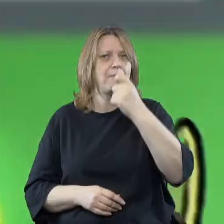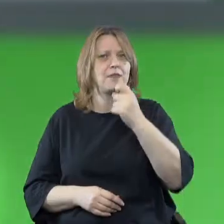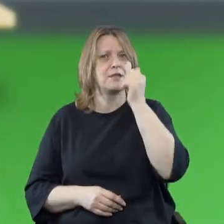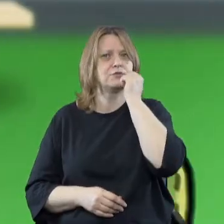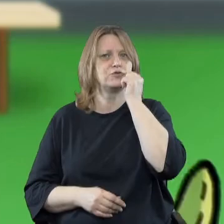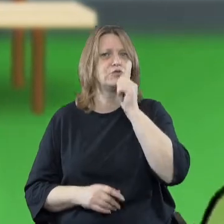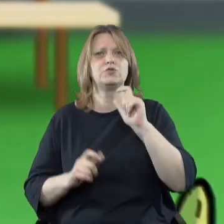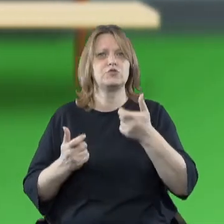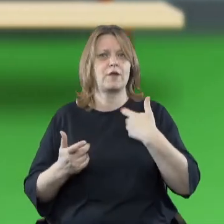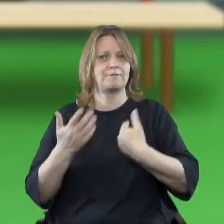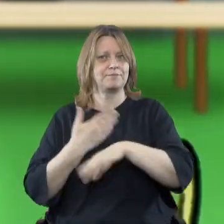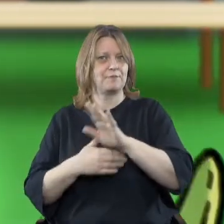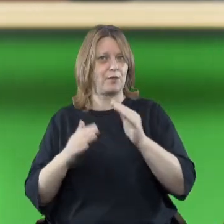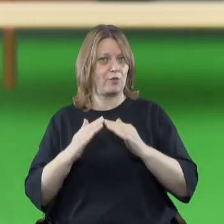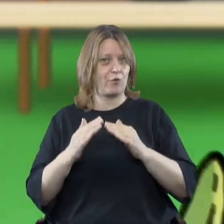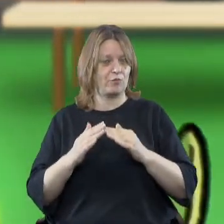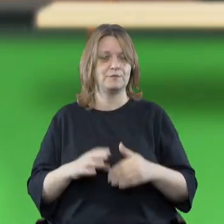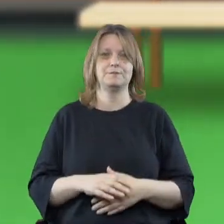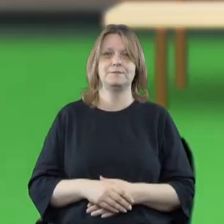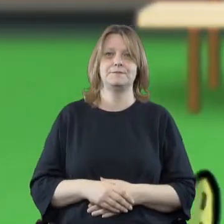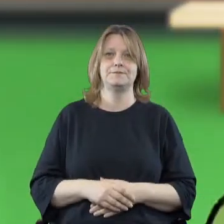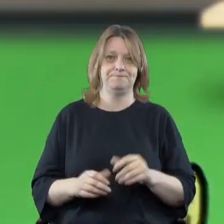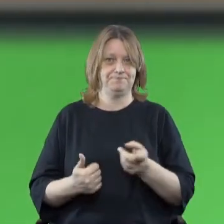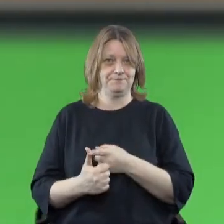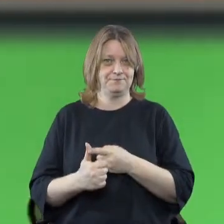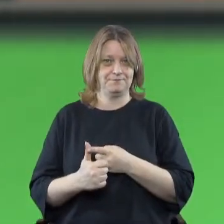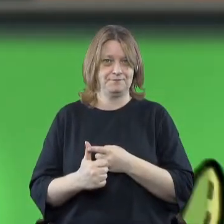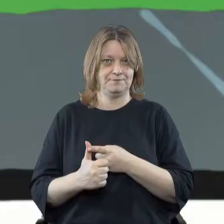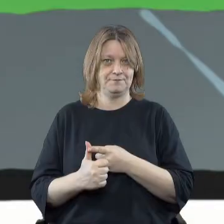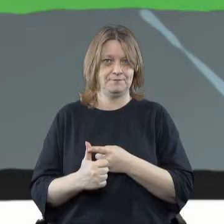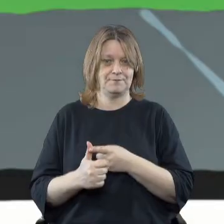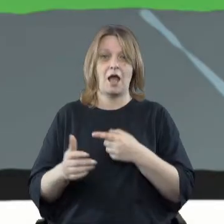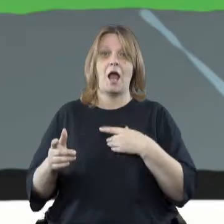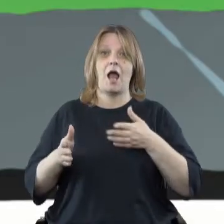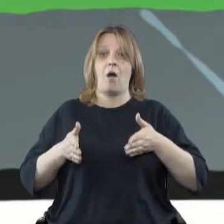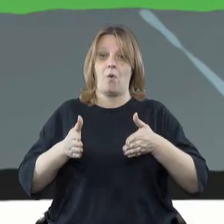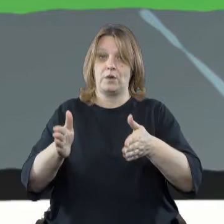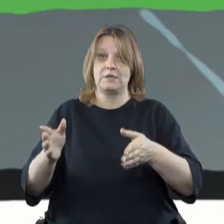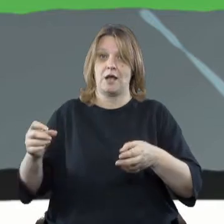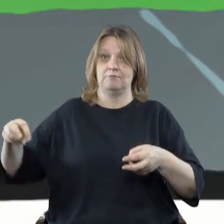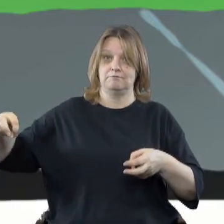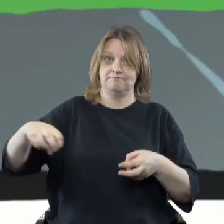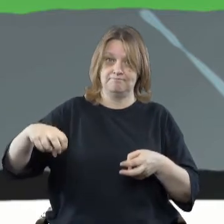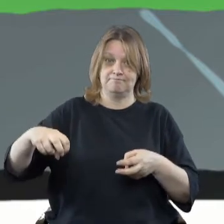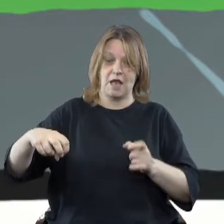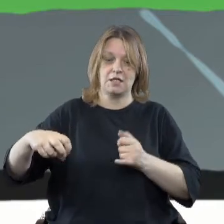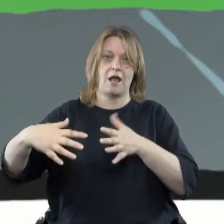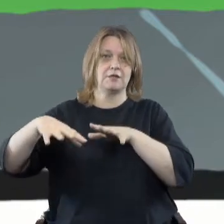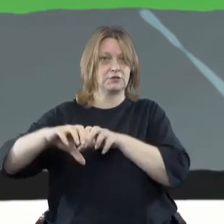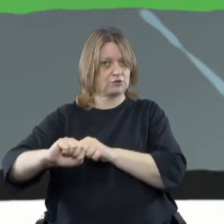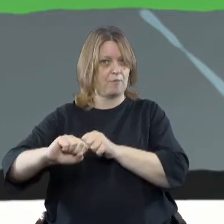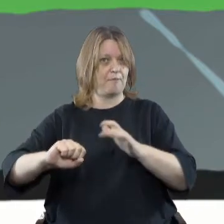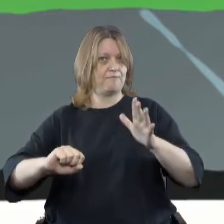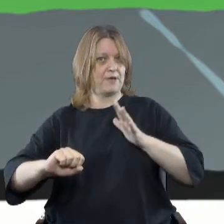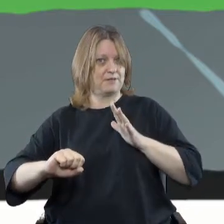kiedy wychodzimy z domu? Po pierwsze, dojdź do skraju jezdni i zatrzymaj się w bezpiecznej odległości. Spójrz